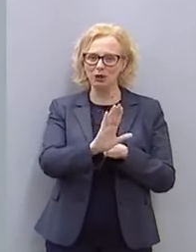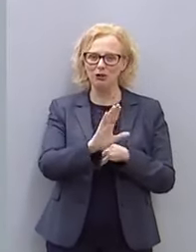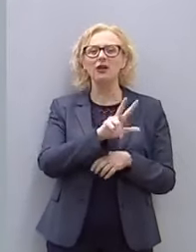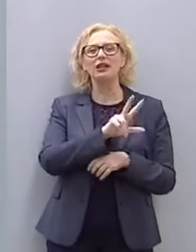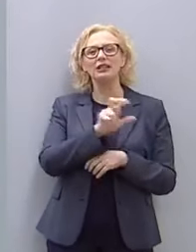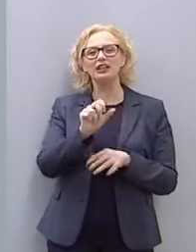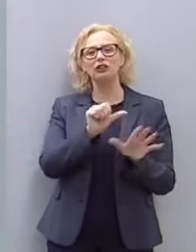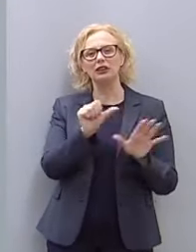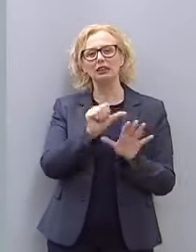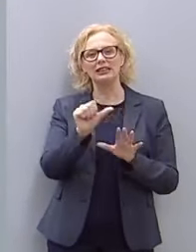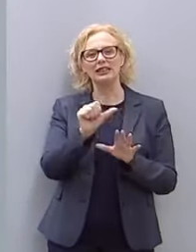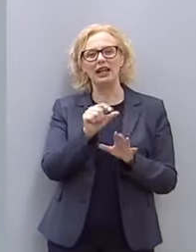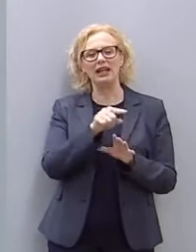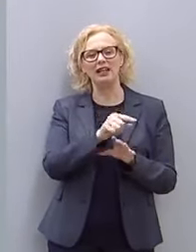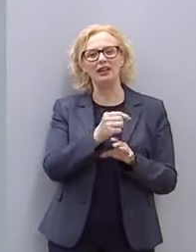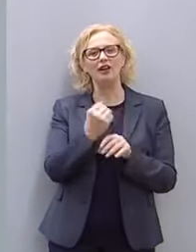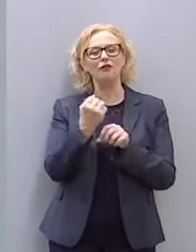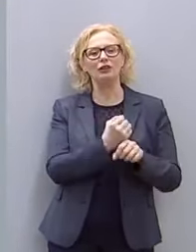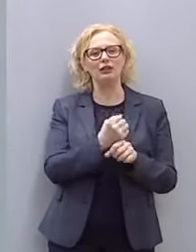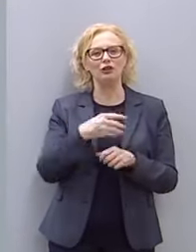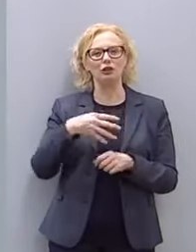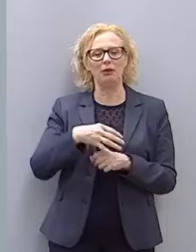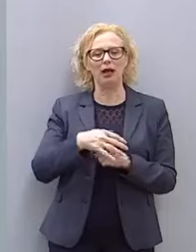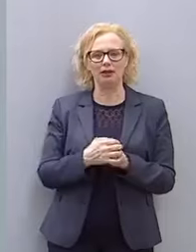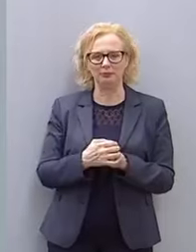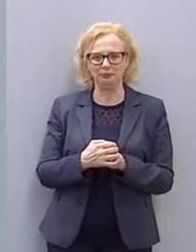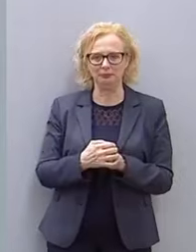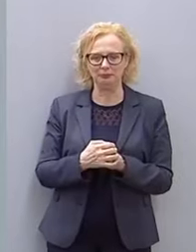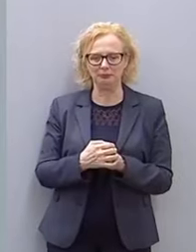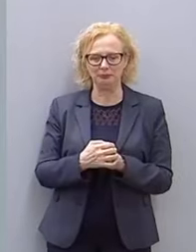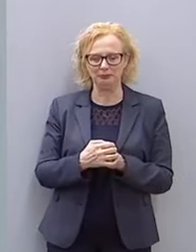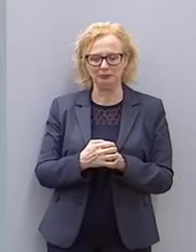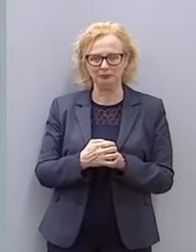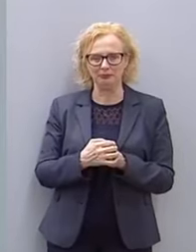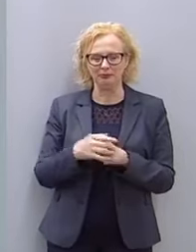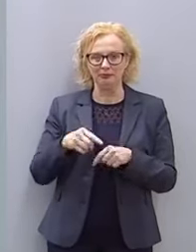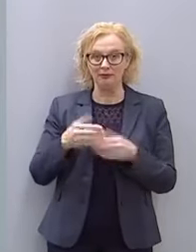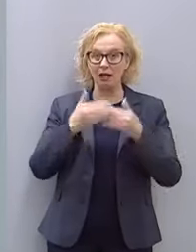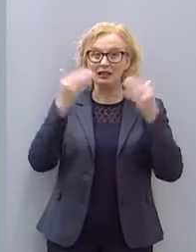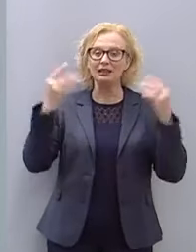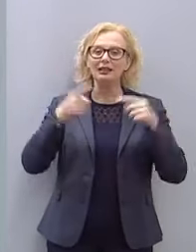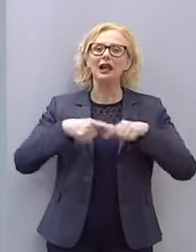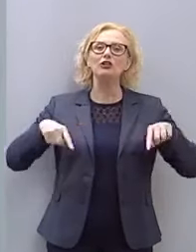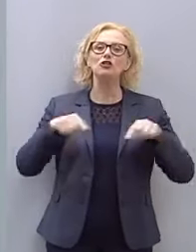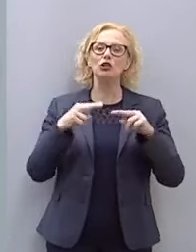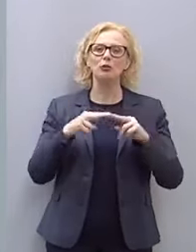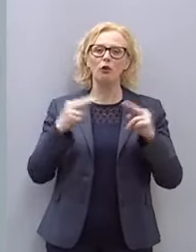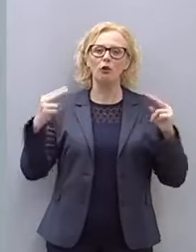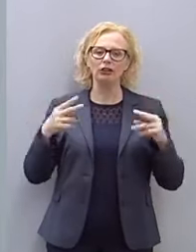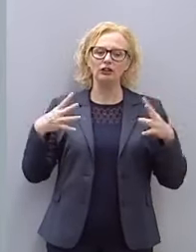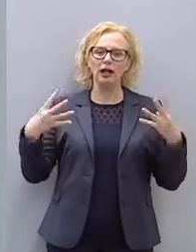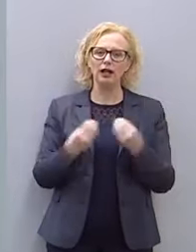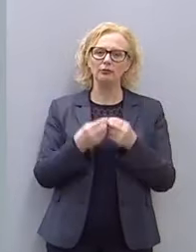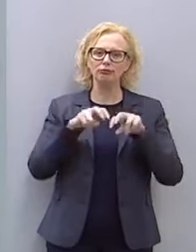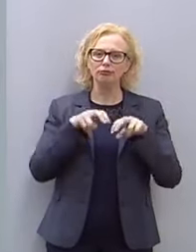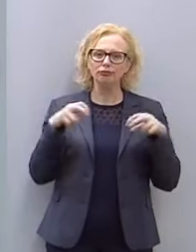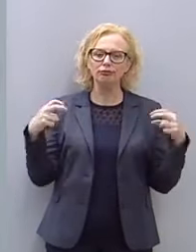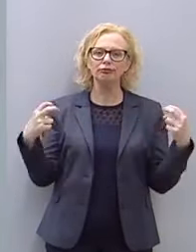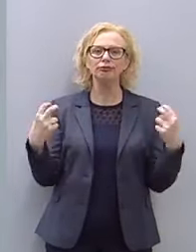366 la femme stamattina si è riunita la giunta provinciale per